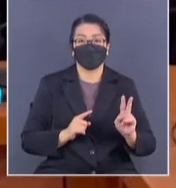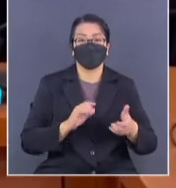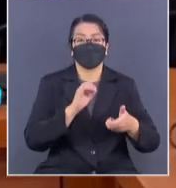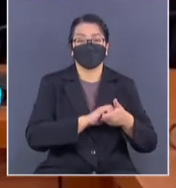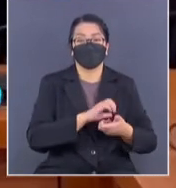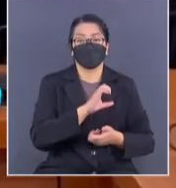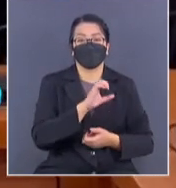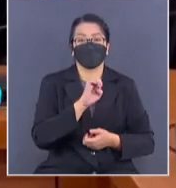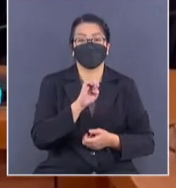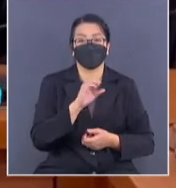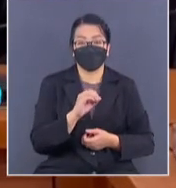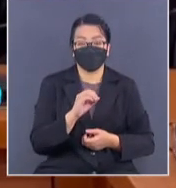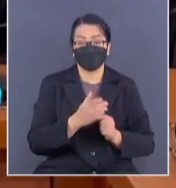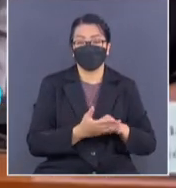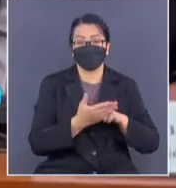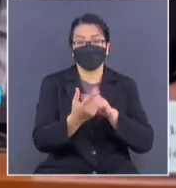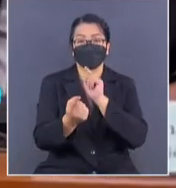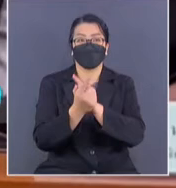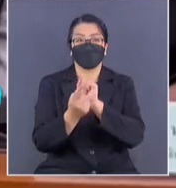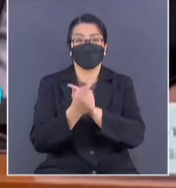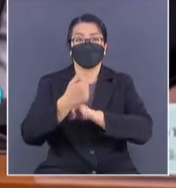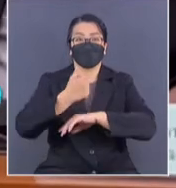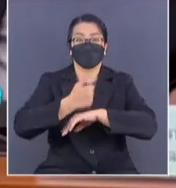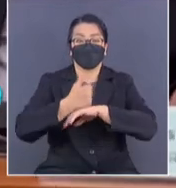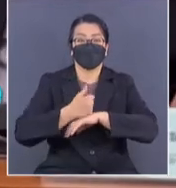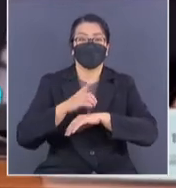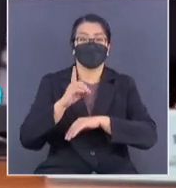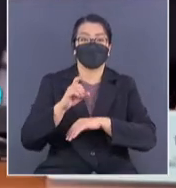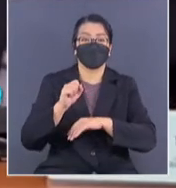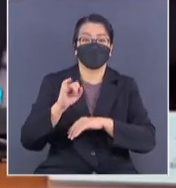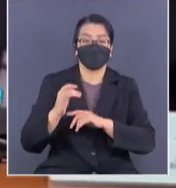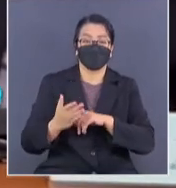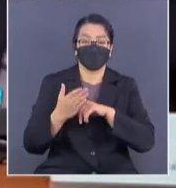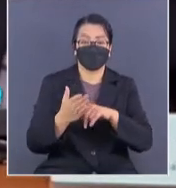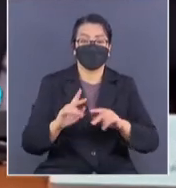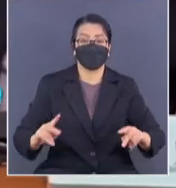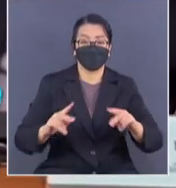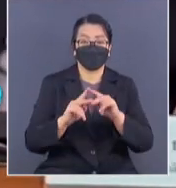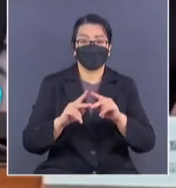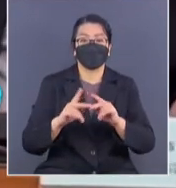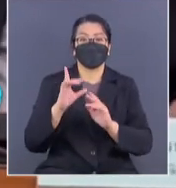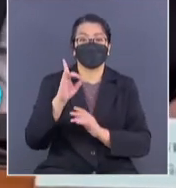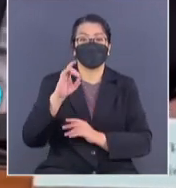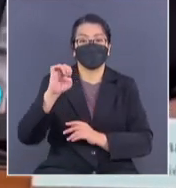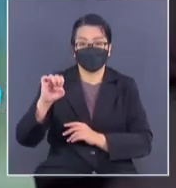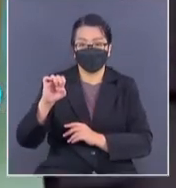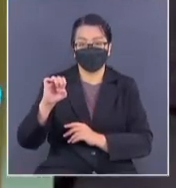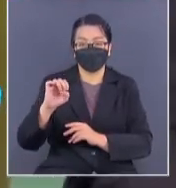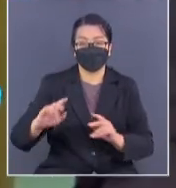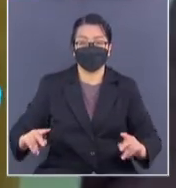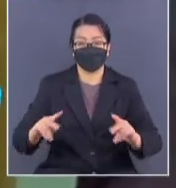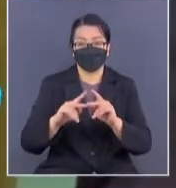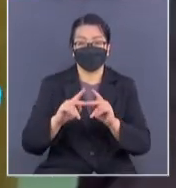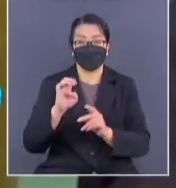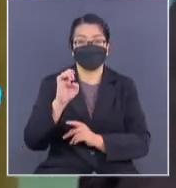คนละเมืองดิจิตอลได้เดินทางเข้าพบกับนายชัยวุฒิธนาคมานุสรณ์รัฐมนตรีว่าการกระทรวงดิจิตอลเพื่อเศรษฐกิจและสังคม